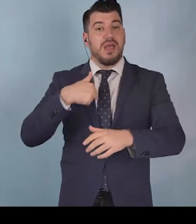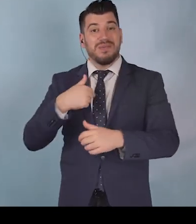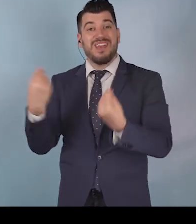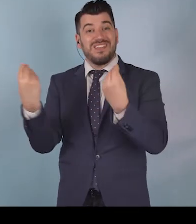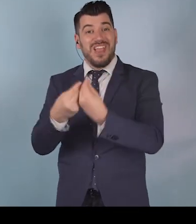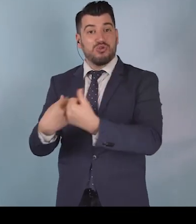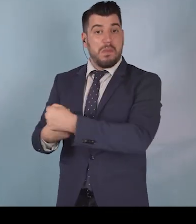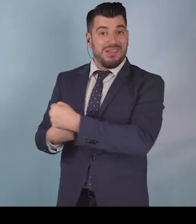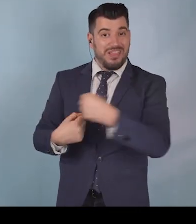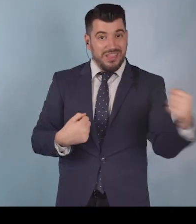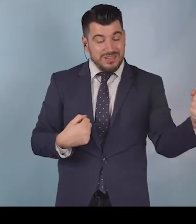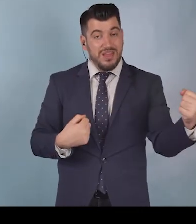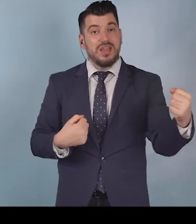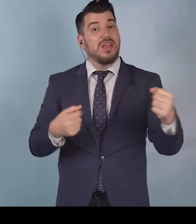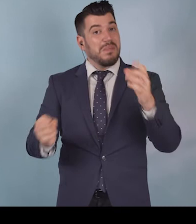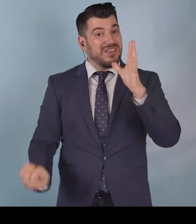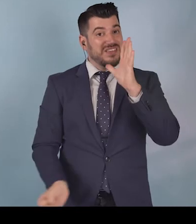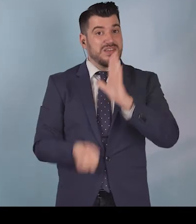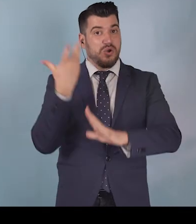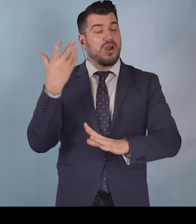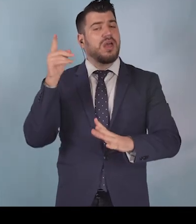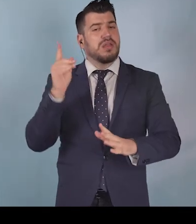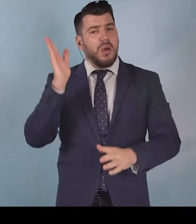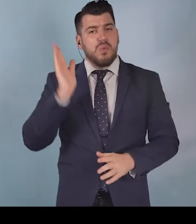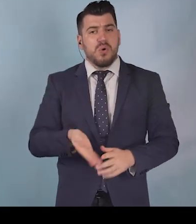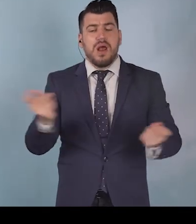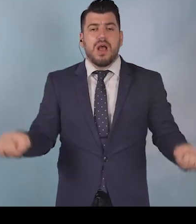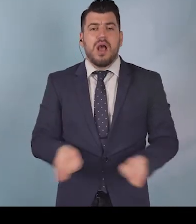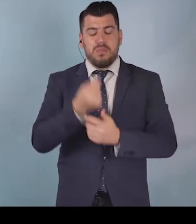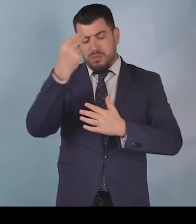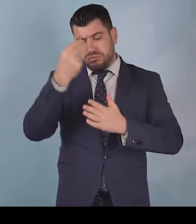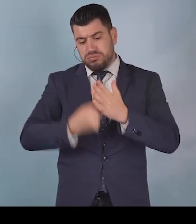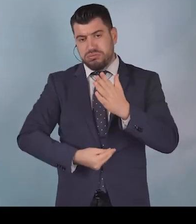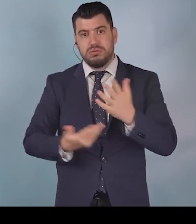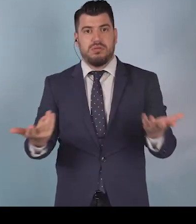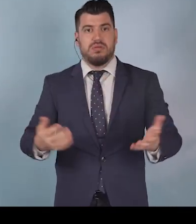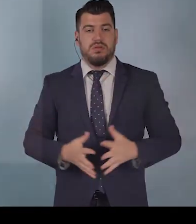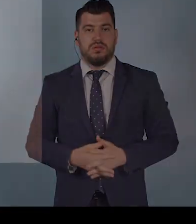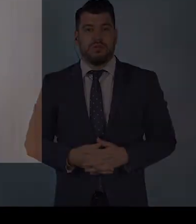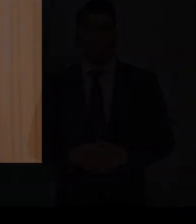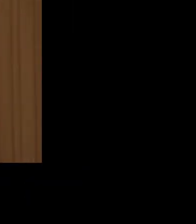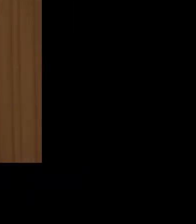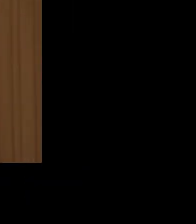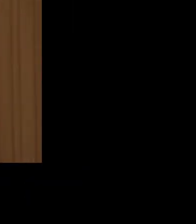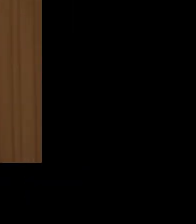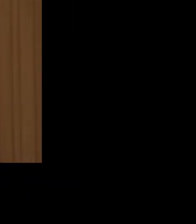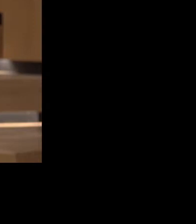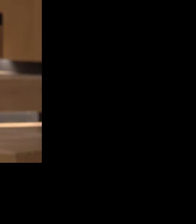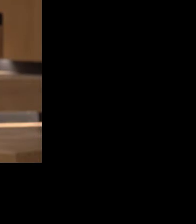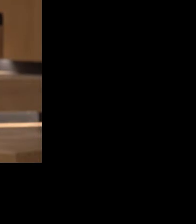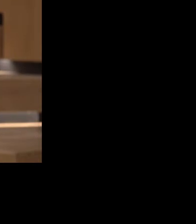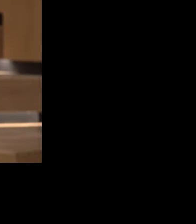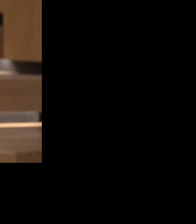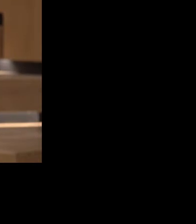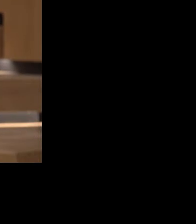προχωρά και δεν είμαστε μια οπισθοδρομική κοινωνία, όπως μπορεί να νομίζουμε, αλλά είμαστε μια κοινωνία η οποία εξελίσσεται, είμαστε δυτικοί,